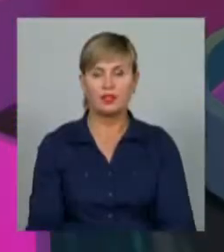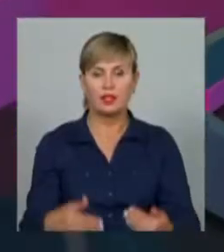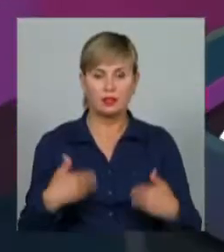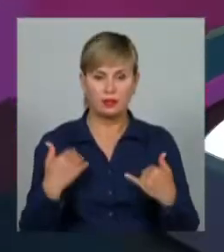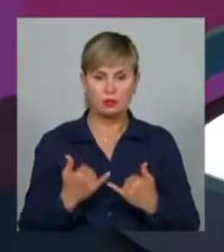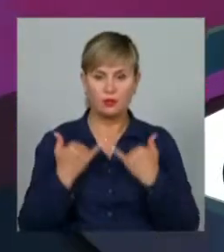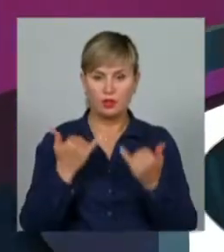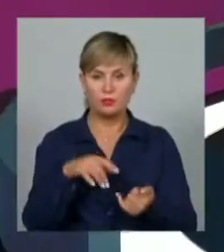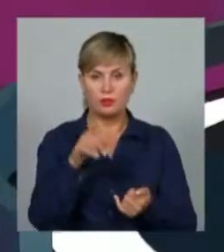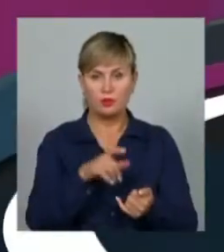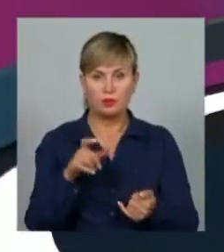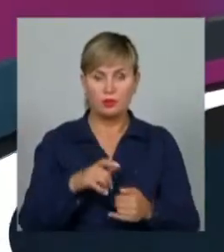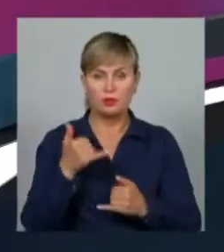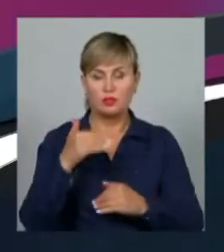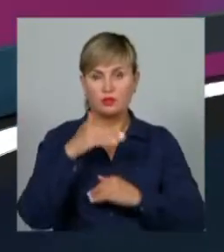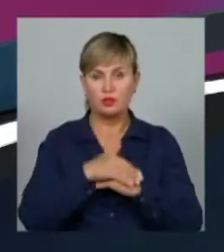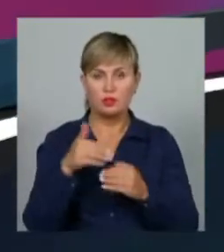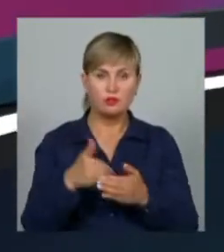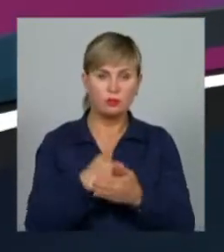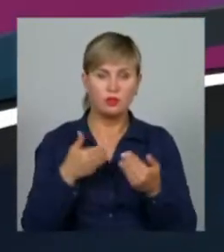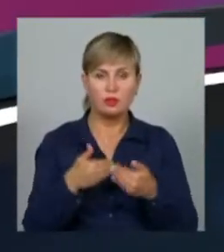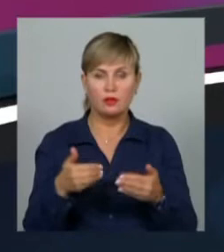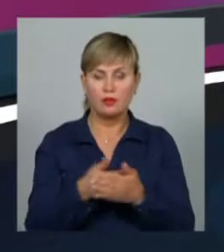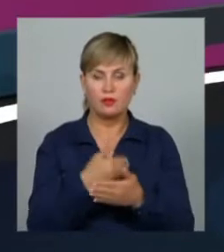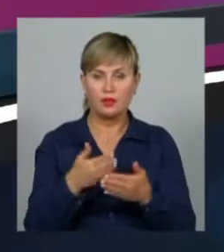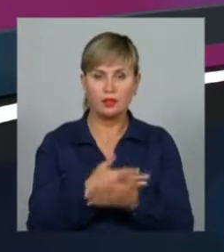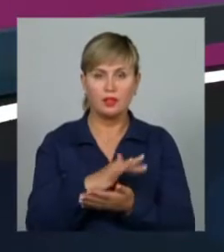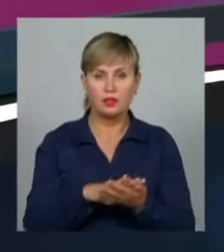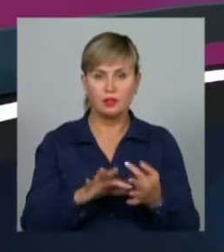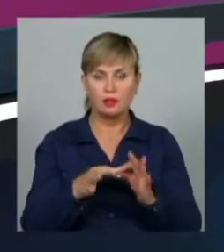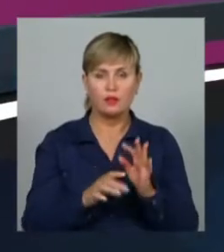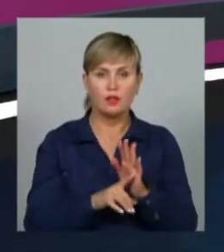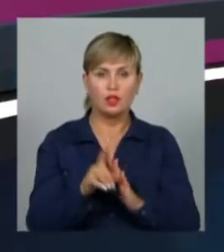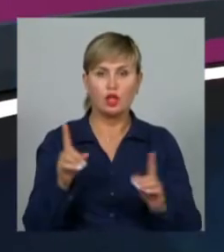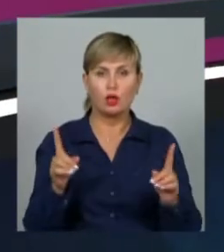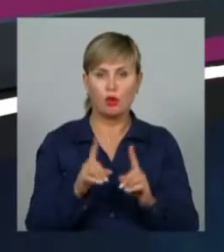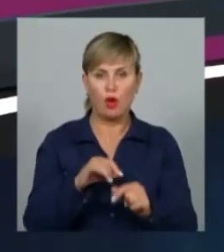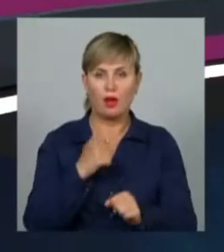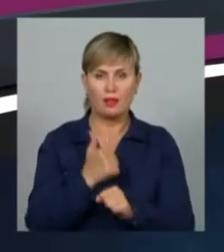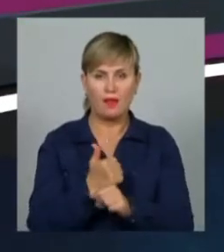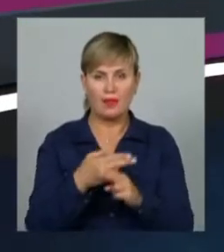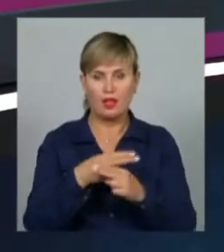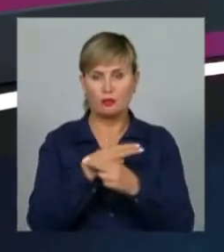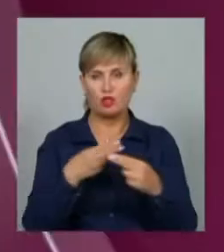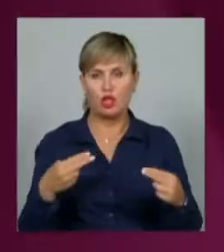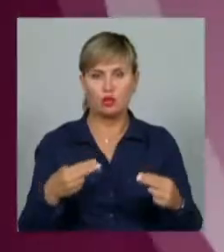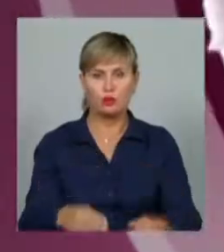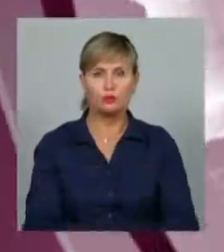Здравствуйте, уважаемые телезрители. В эфире вечерний выпуск новостей в студии Диас Махамбетов. И вначале коротко о главном к этому часу.